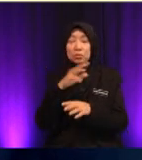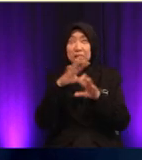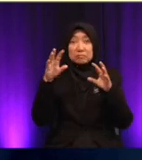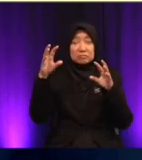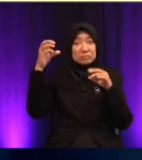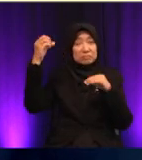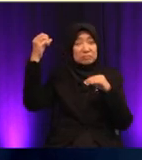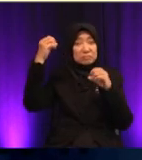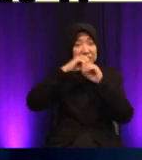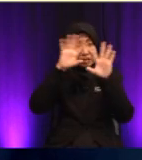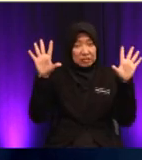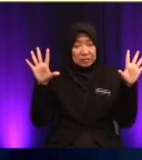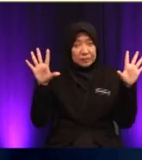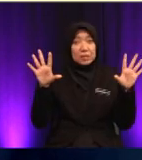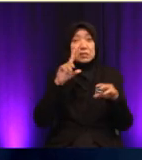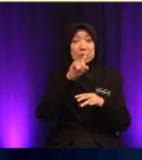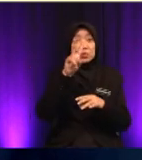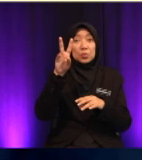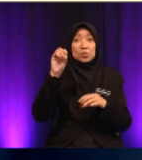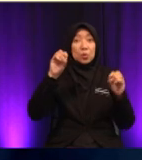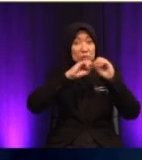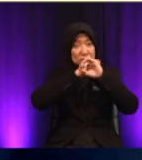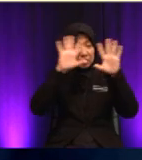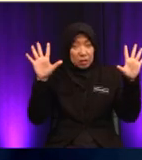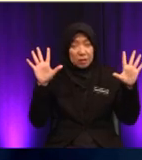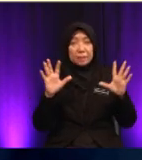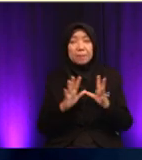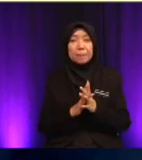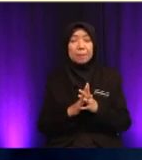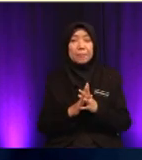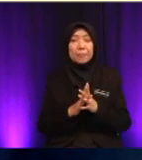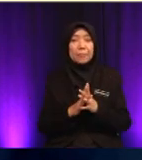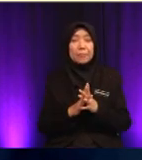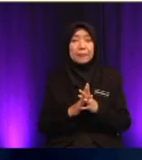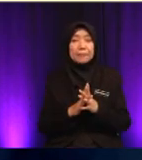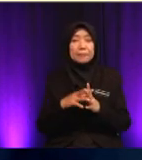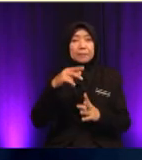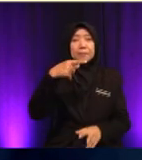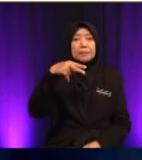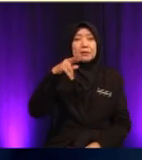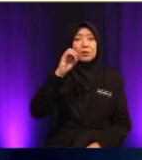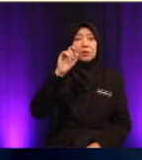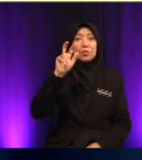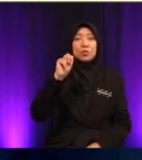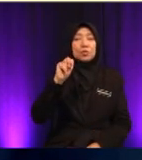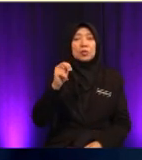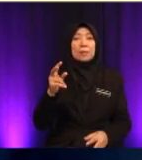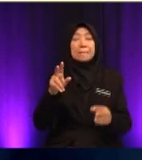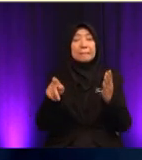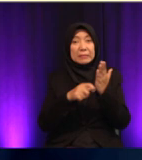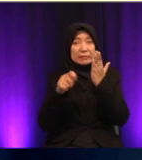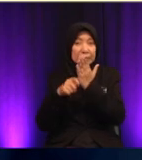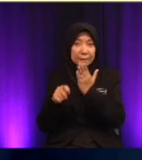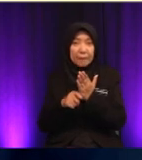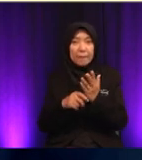sekarang kita pakai 120 watt lebih terang makin banyak